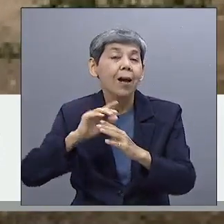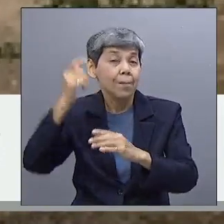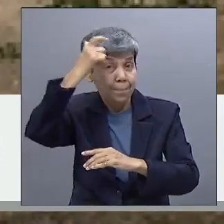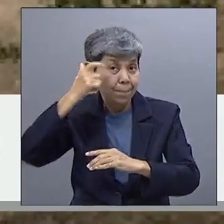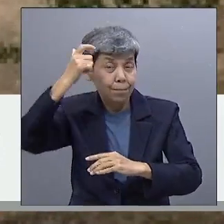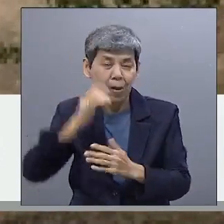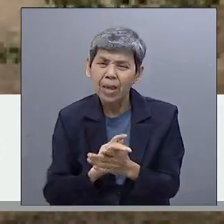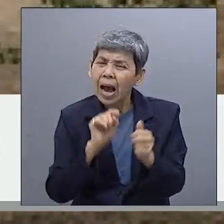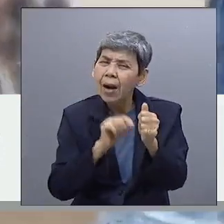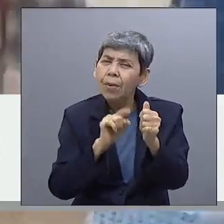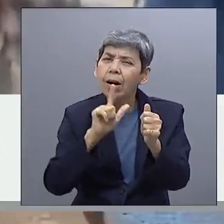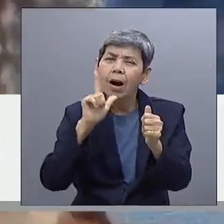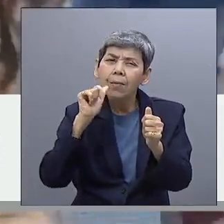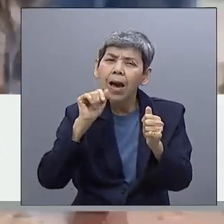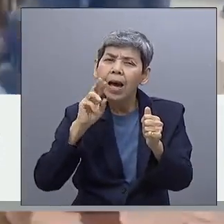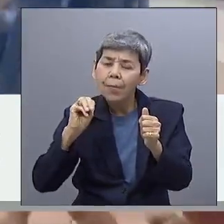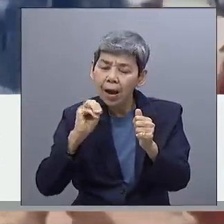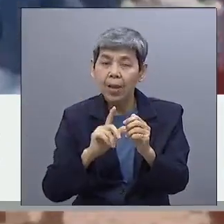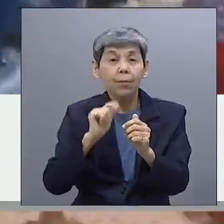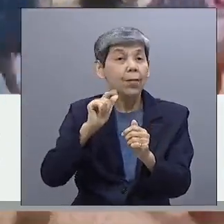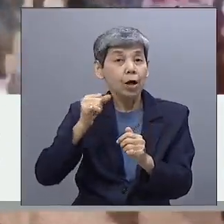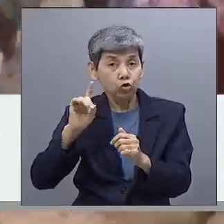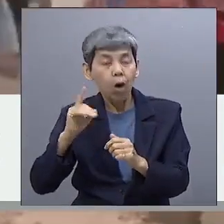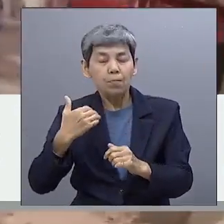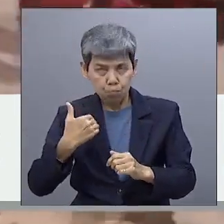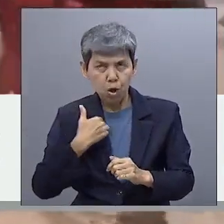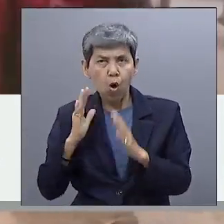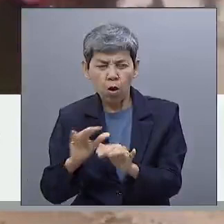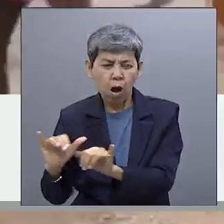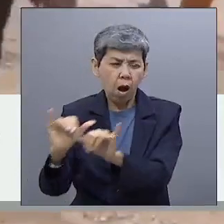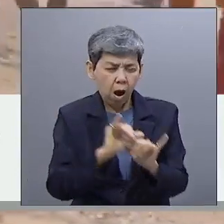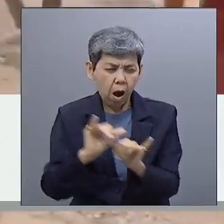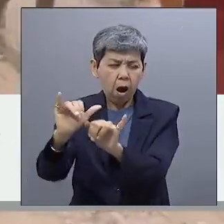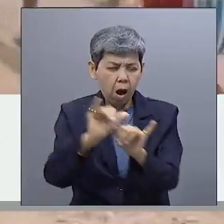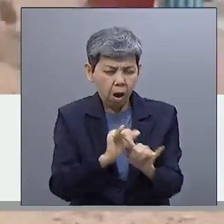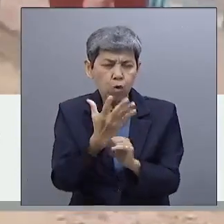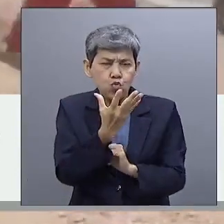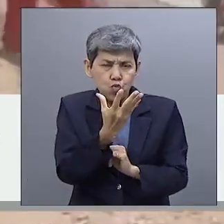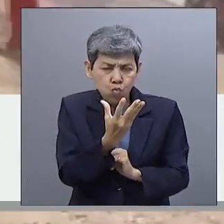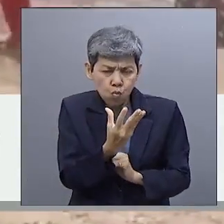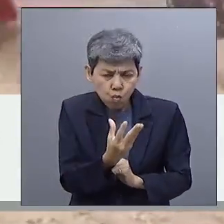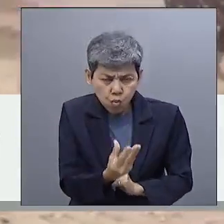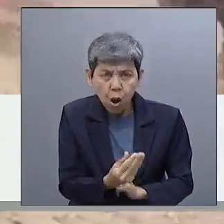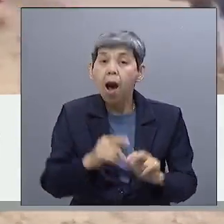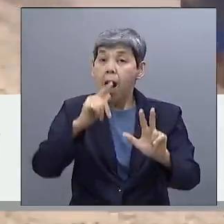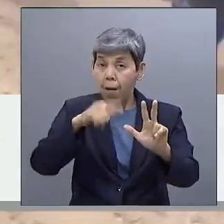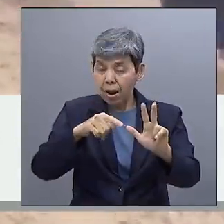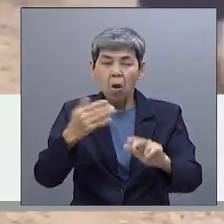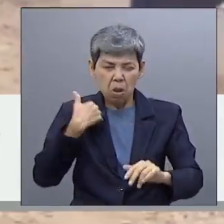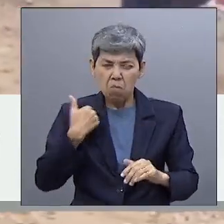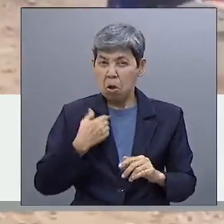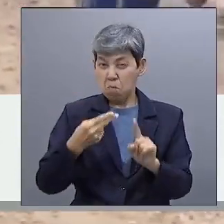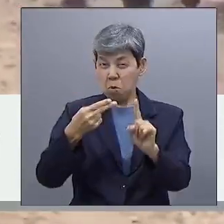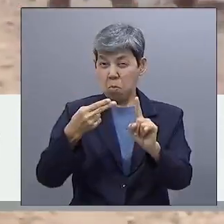อำเภอแม่ระมาด 8แห่งและอำเภอแม่สอด 4แห่งยังมีผู้อพยพเหลืออยู่จำนวน3,260คนจากทั้งหมดกว่า